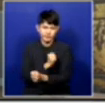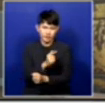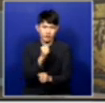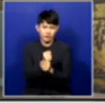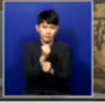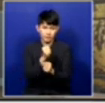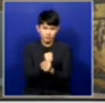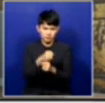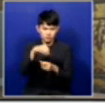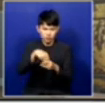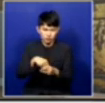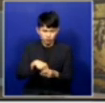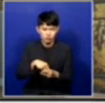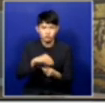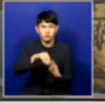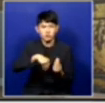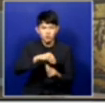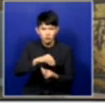สูงถึง